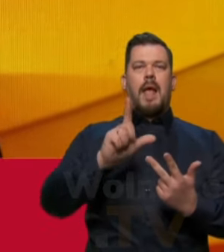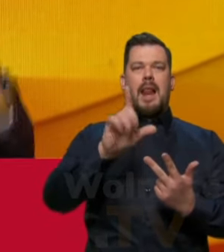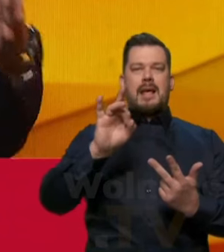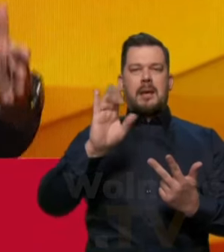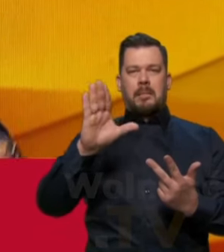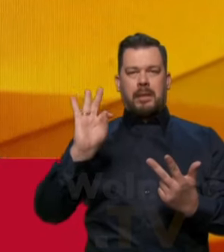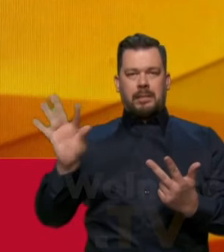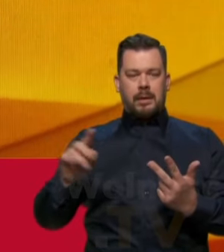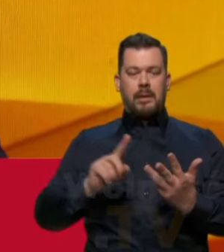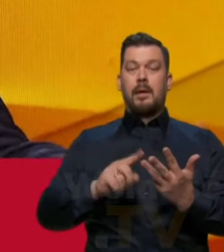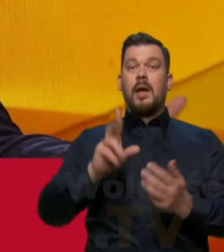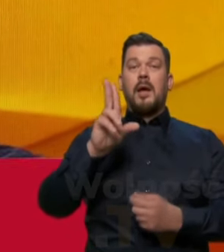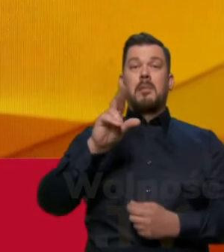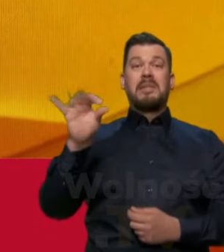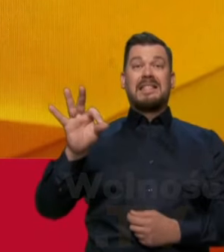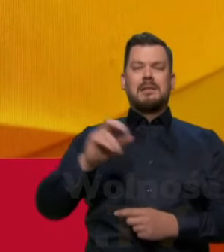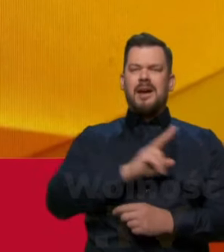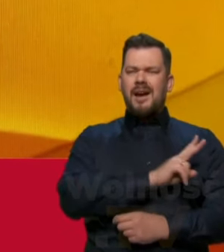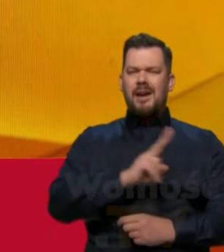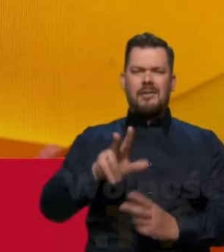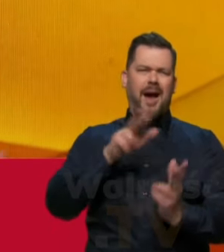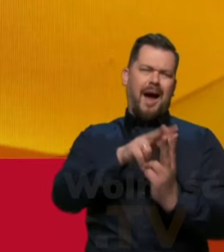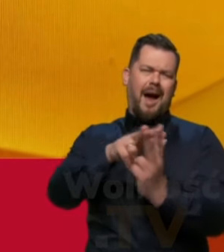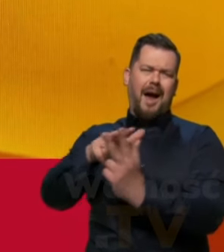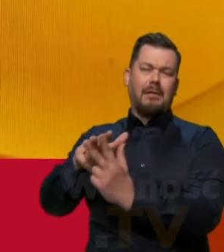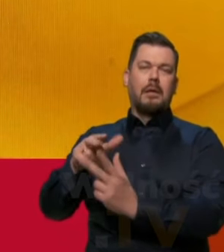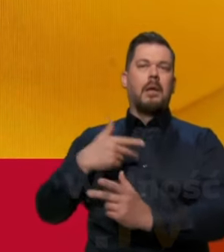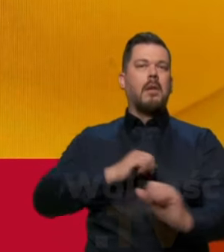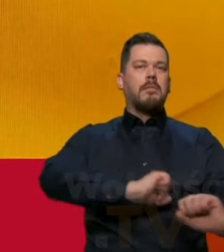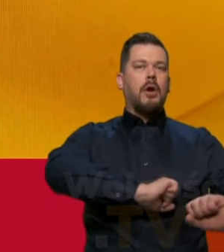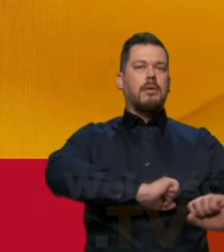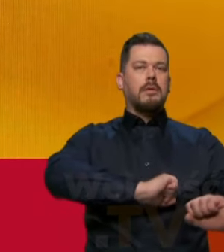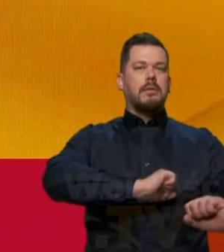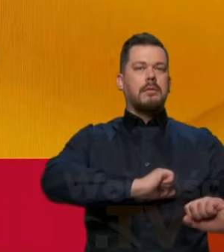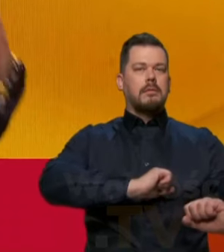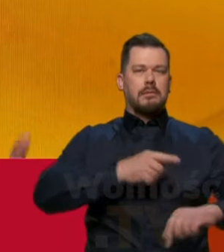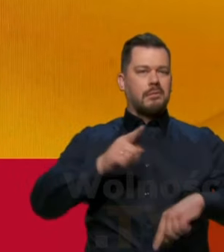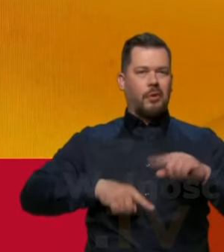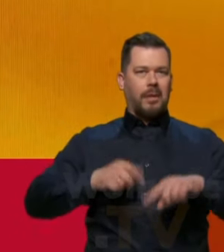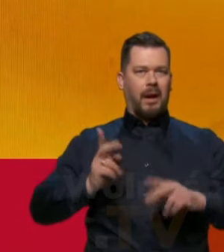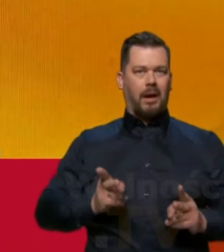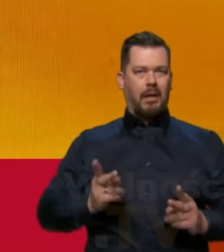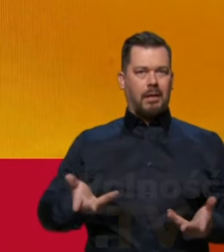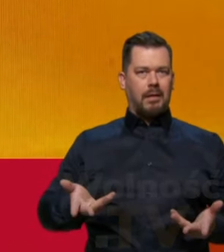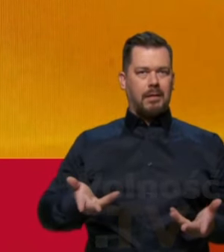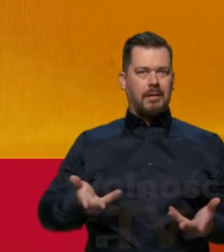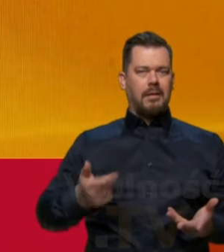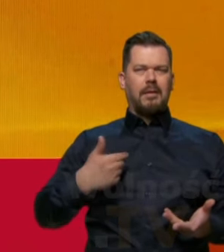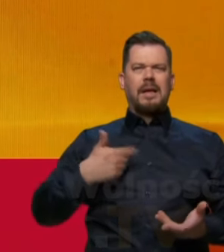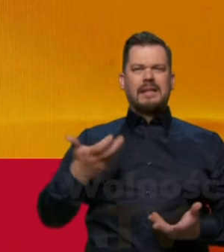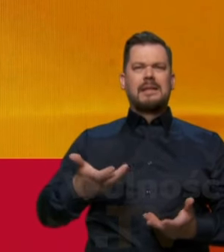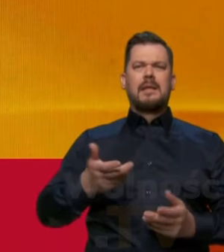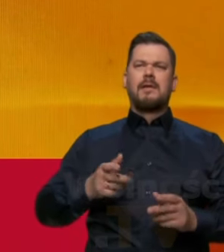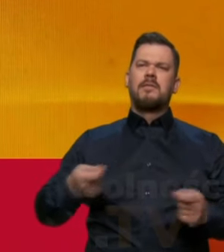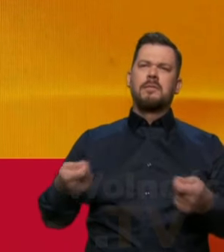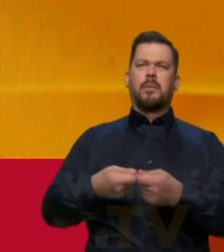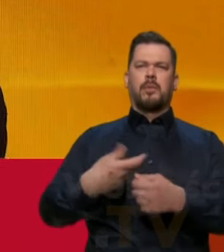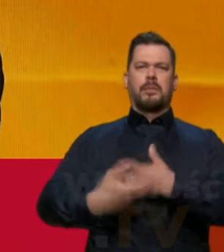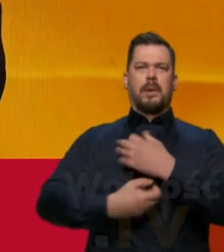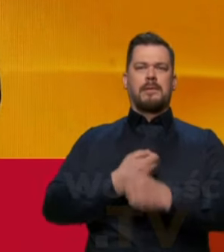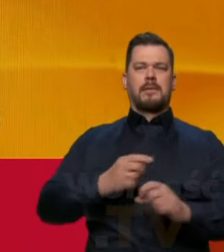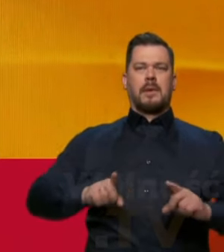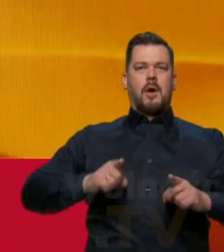LGBT. PiS atakował wszystkich, a my ich po prostu broniliśmy, bo to jest coś absolutnie normalnego. Jak pomagamy, jak współpracujemy z organizacjami